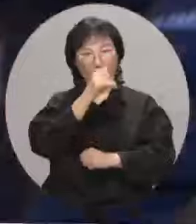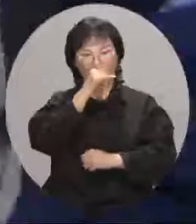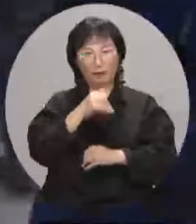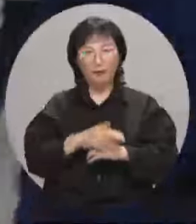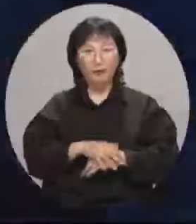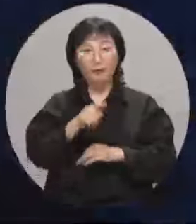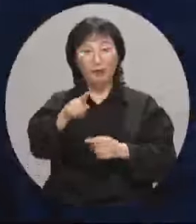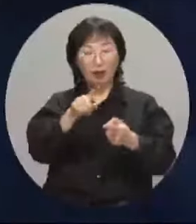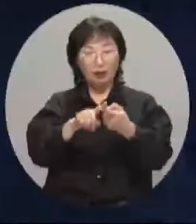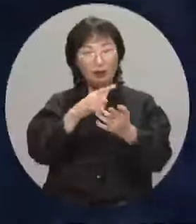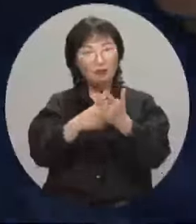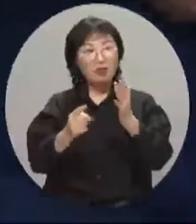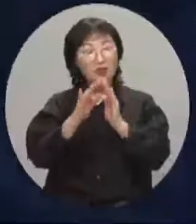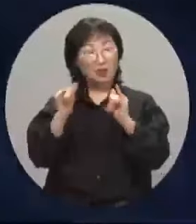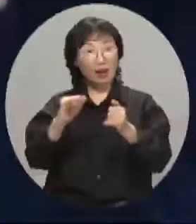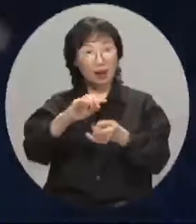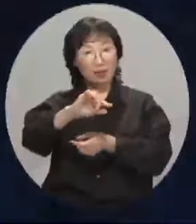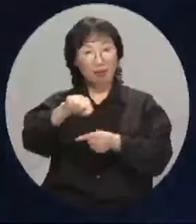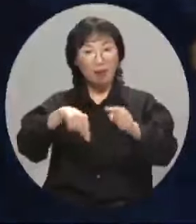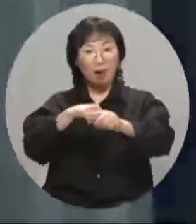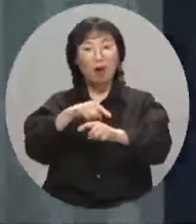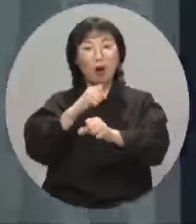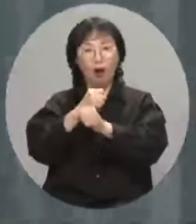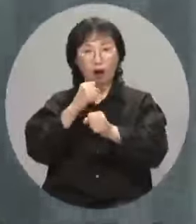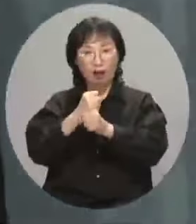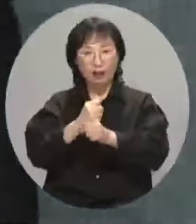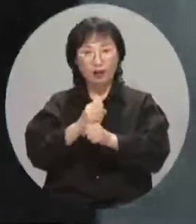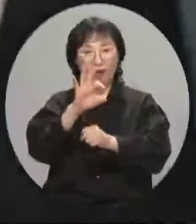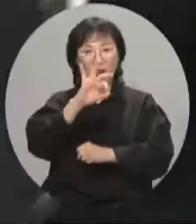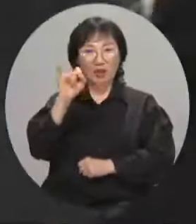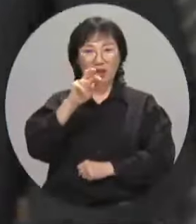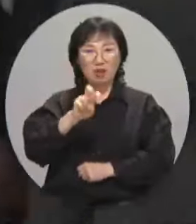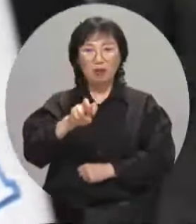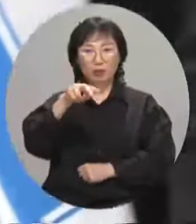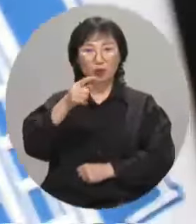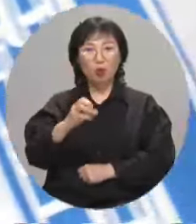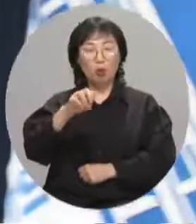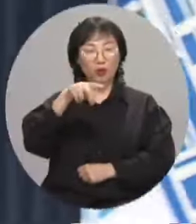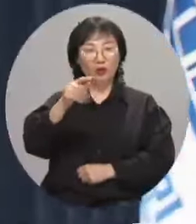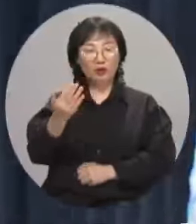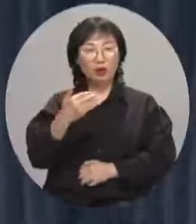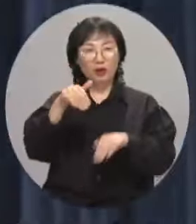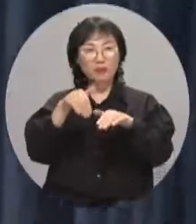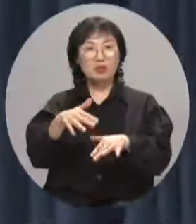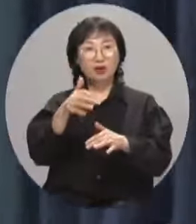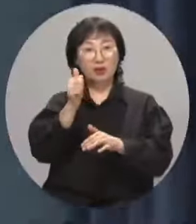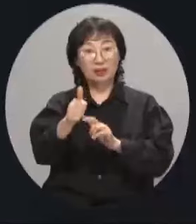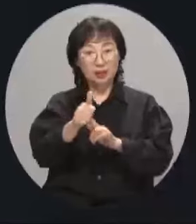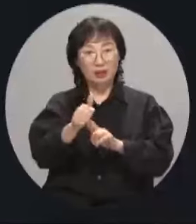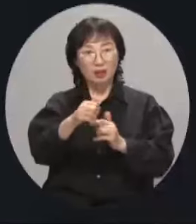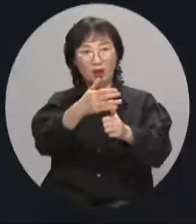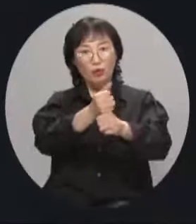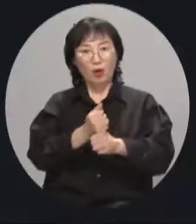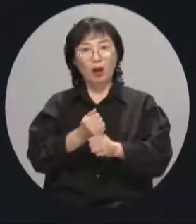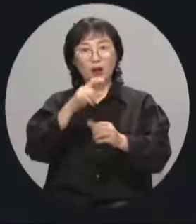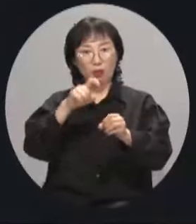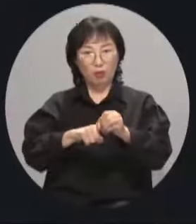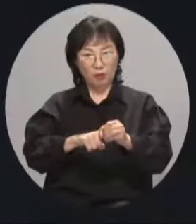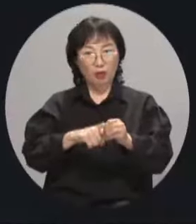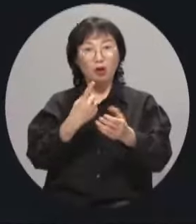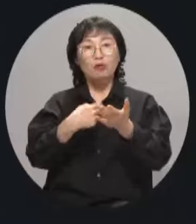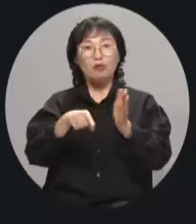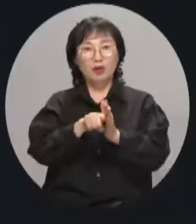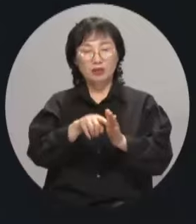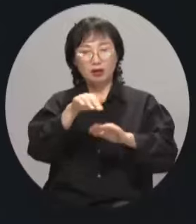수석을 피의자로 전환해 수사 중인 검찰은 임종석 전 비서실장을 소환하기 위해 일정을 조율 중입니다 MBC 뉴스